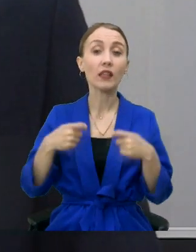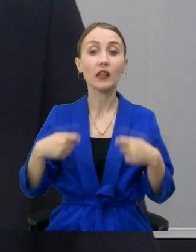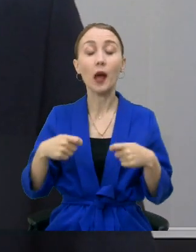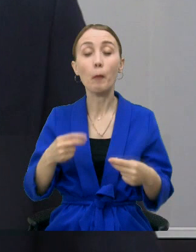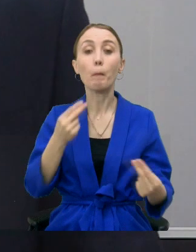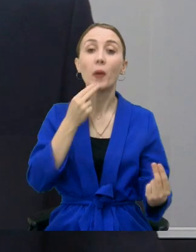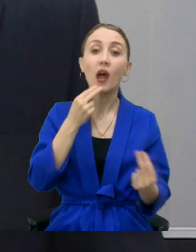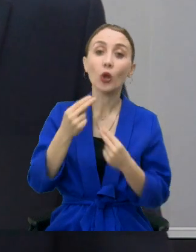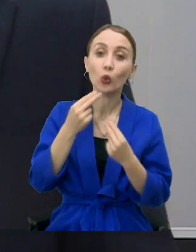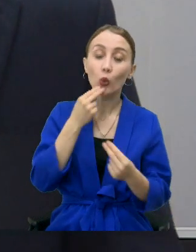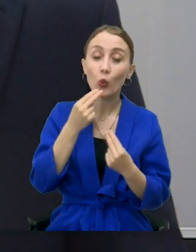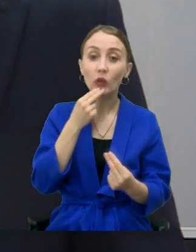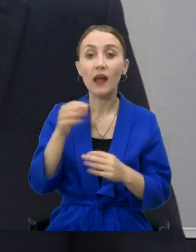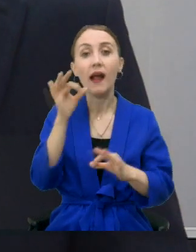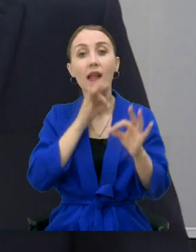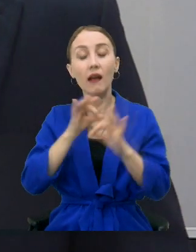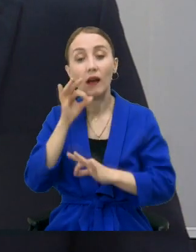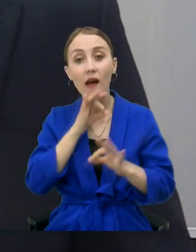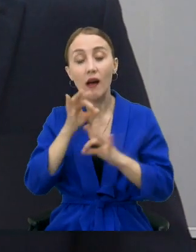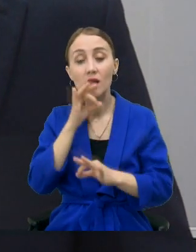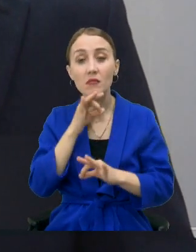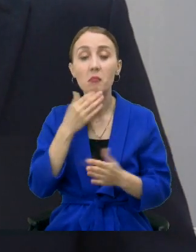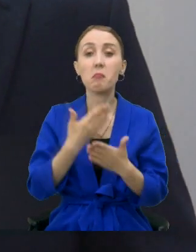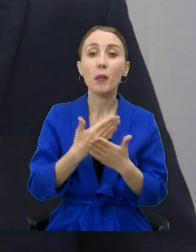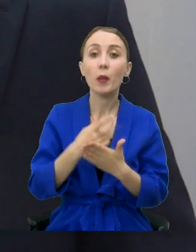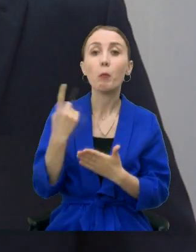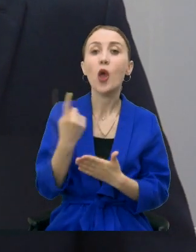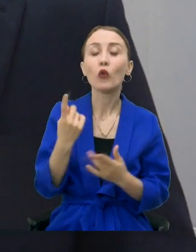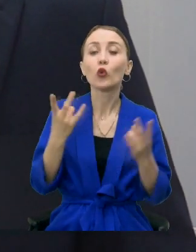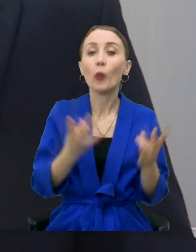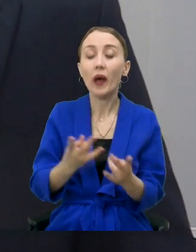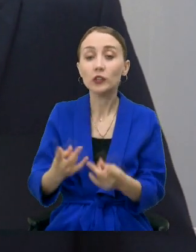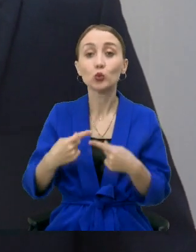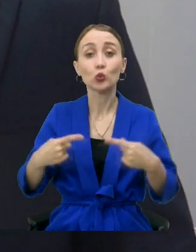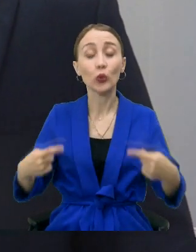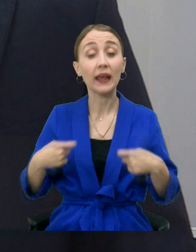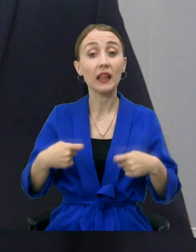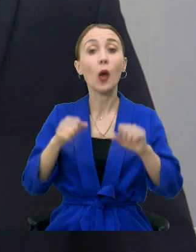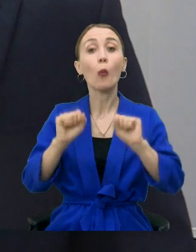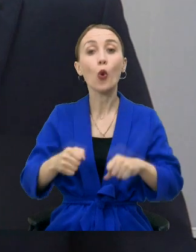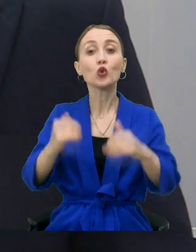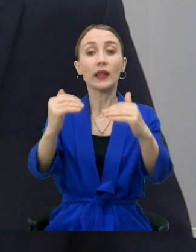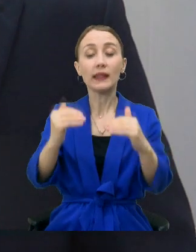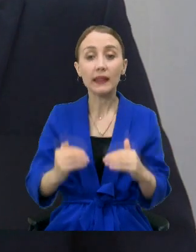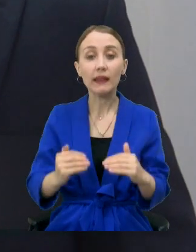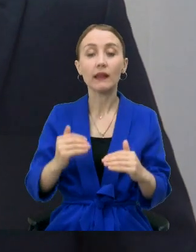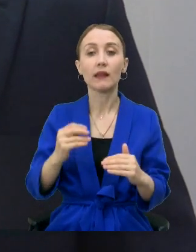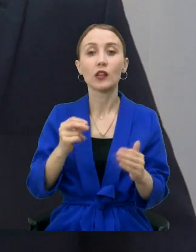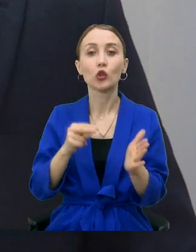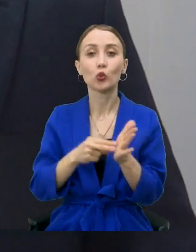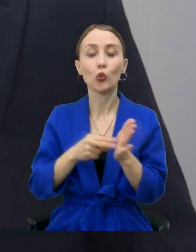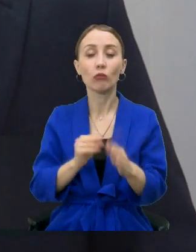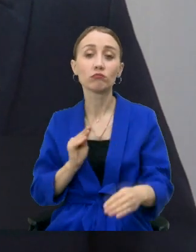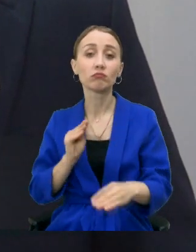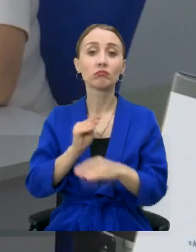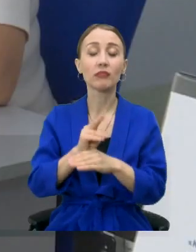продукты питания, медикаменты, предметы первой необходимости и другие товары, смогут снизить наценку на